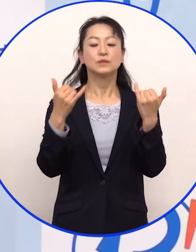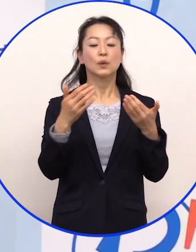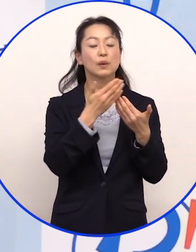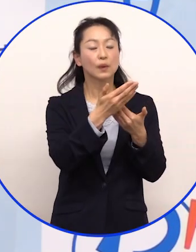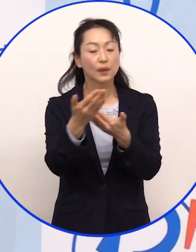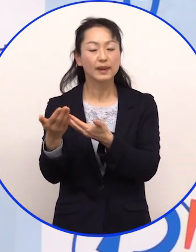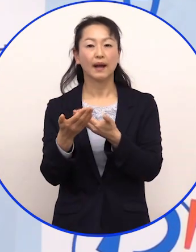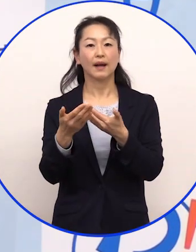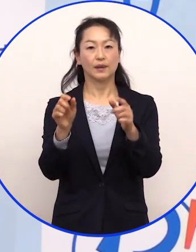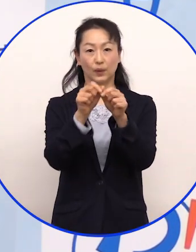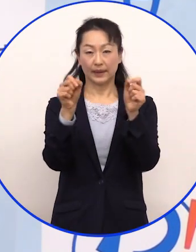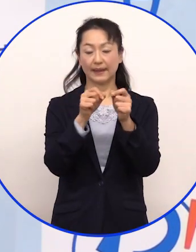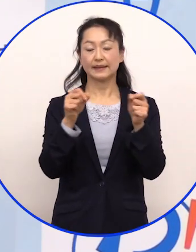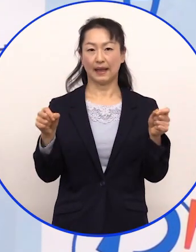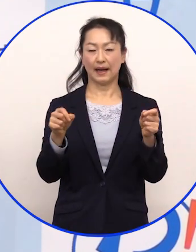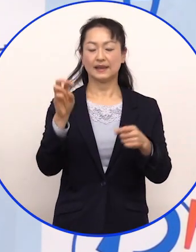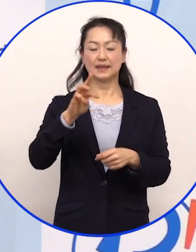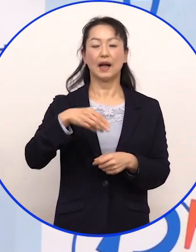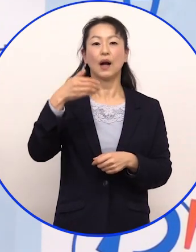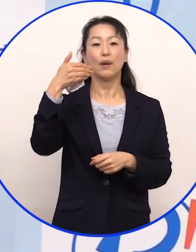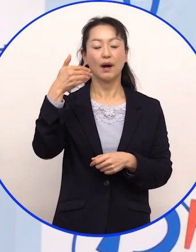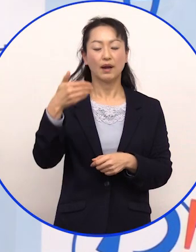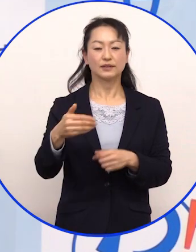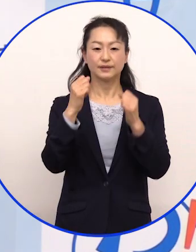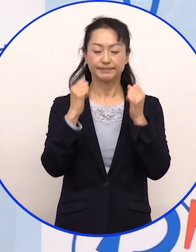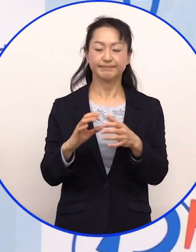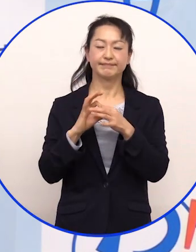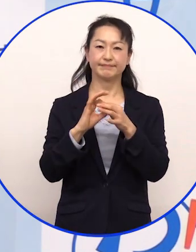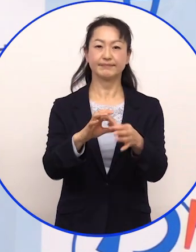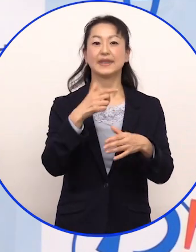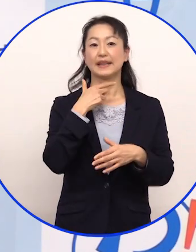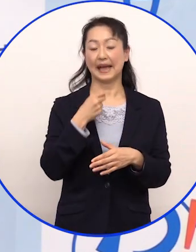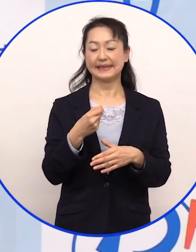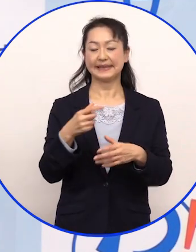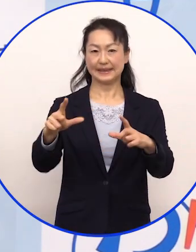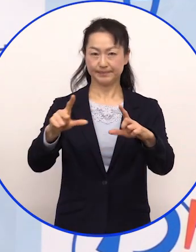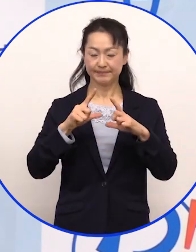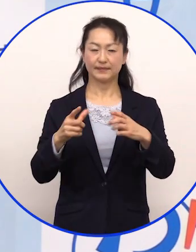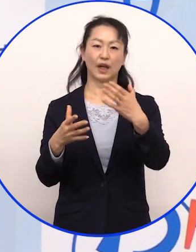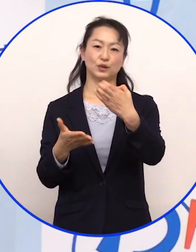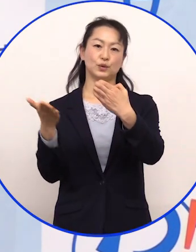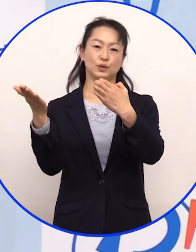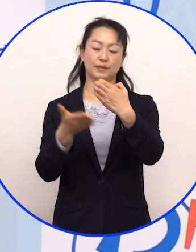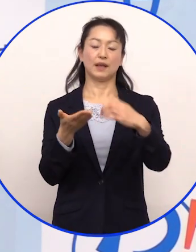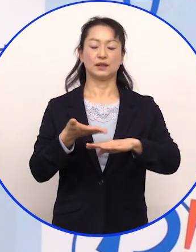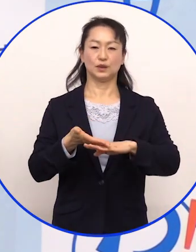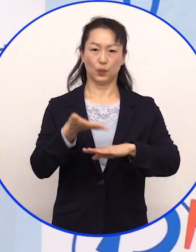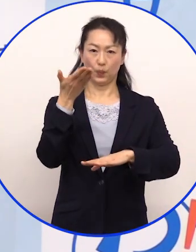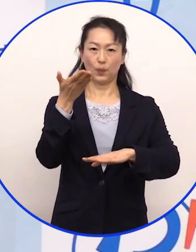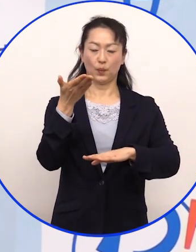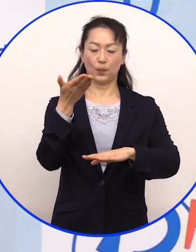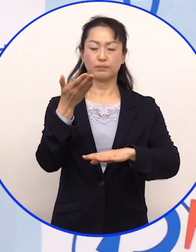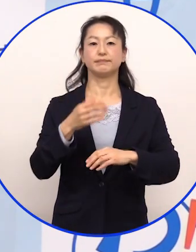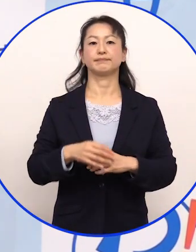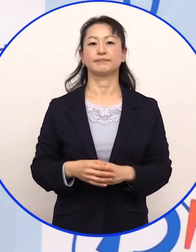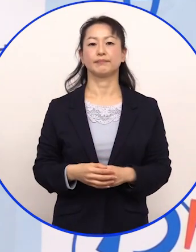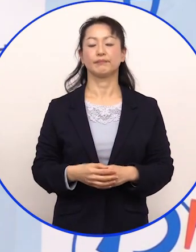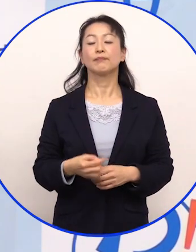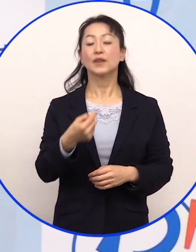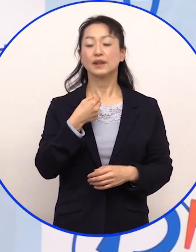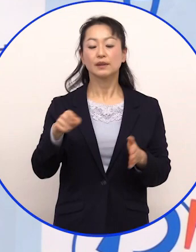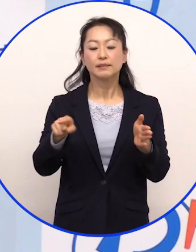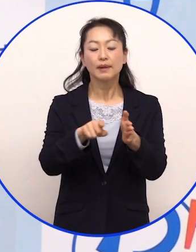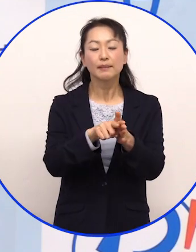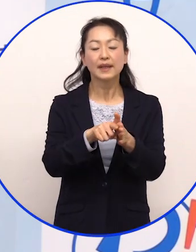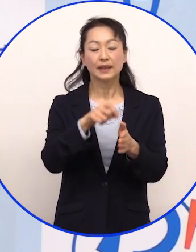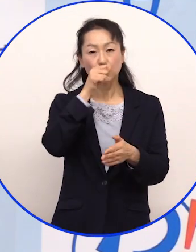果からも品川区に住み続けたいが9割以上であります。私はそのような区